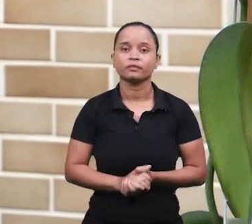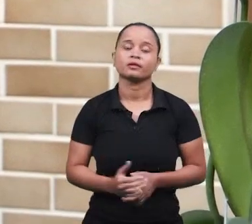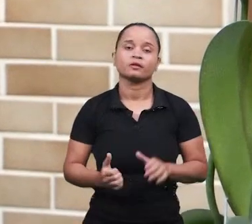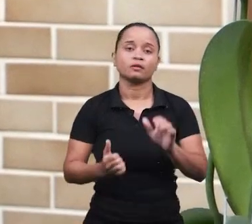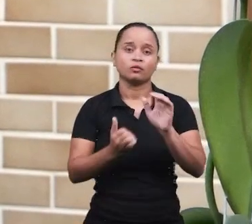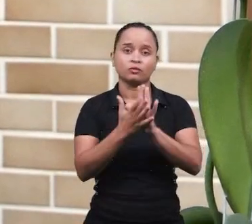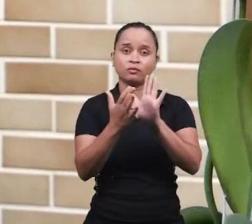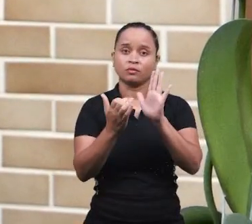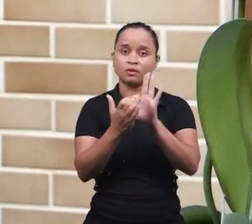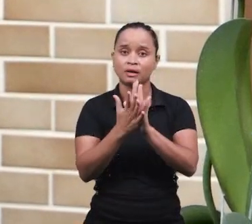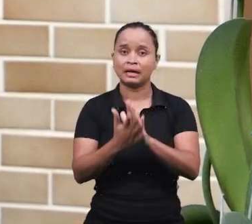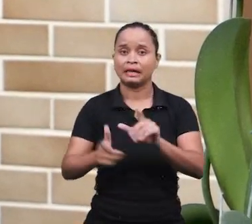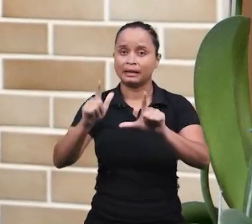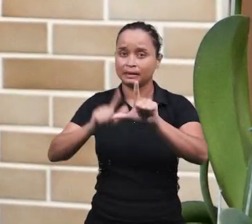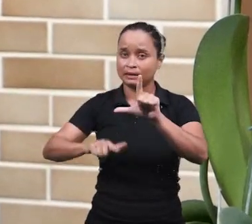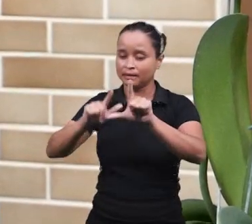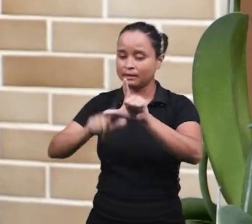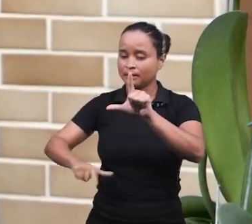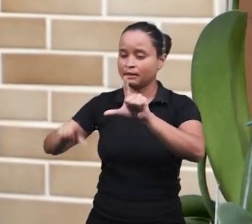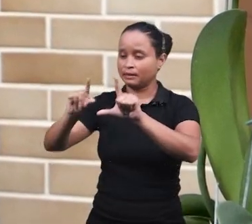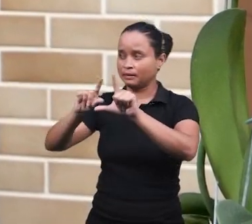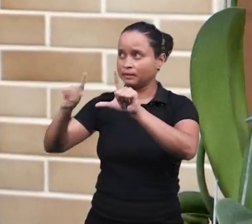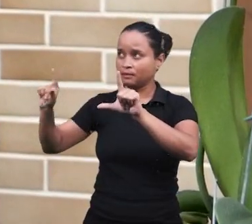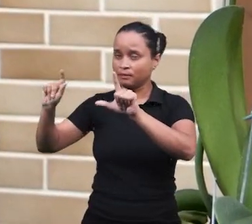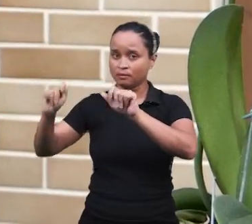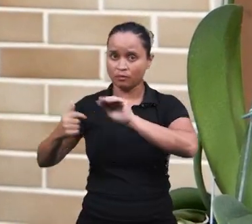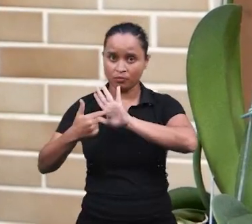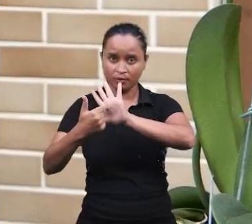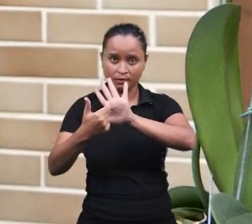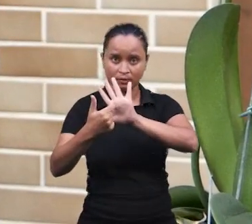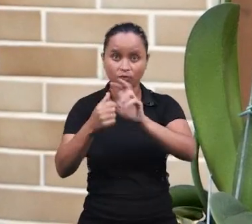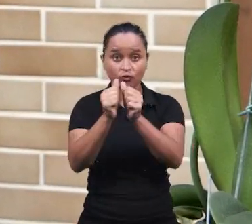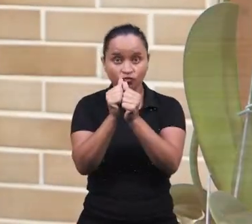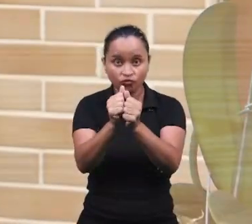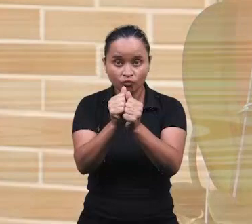va être projetée et vous pouvez accompagner avec nous cette louange.